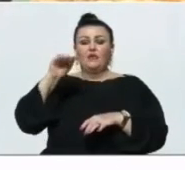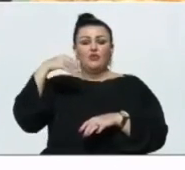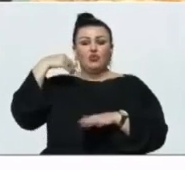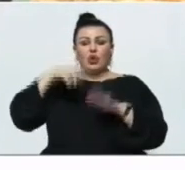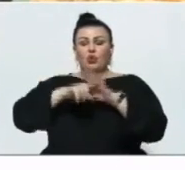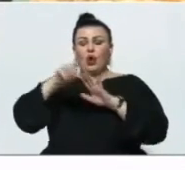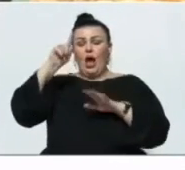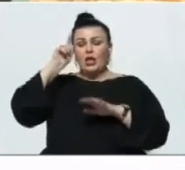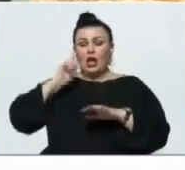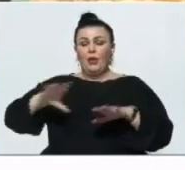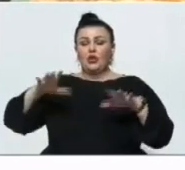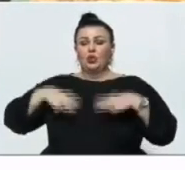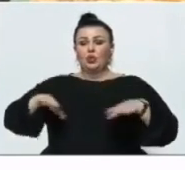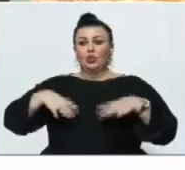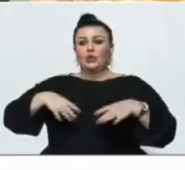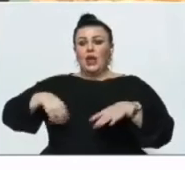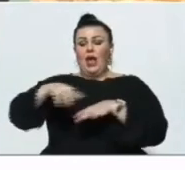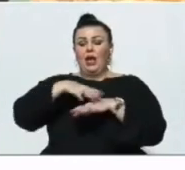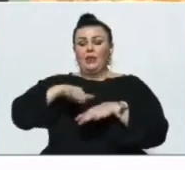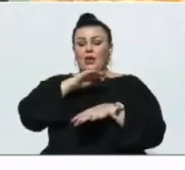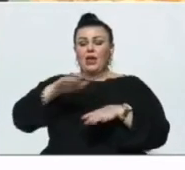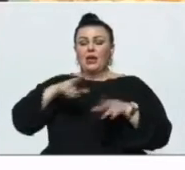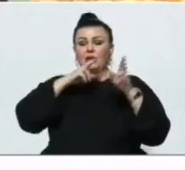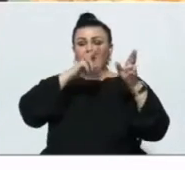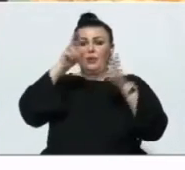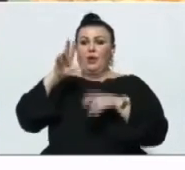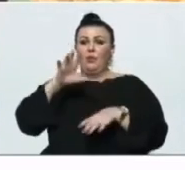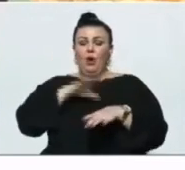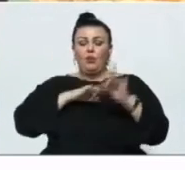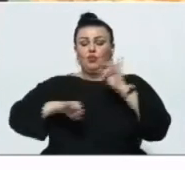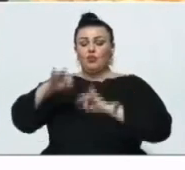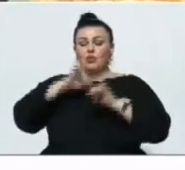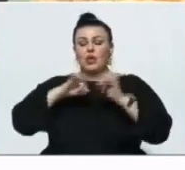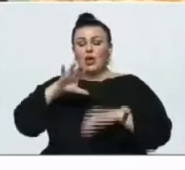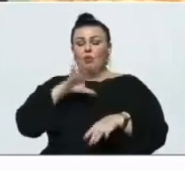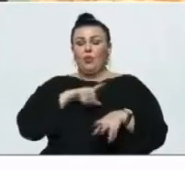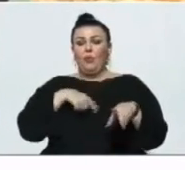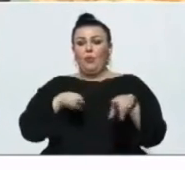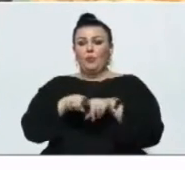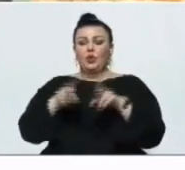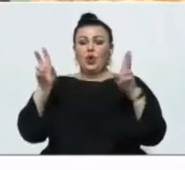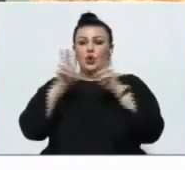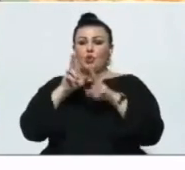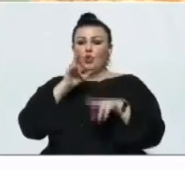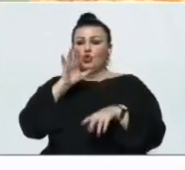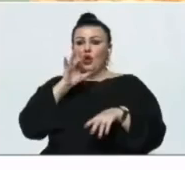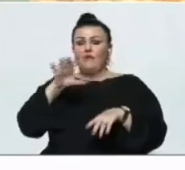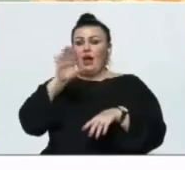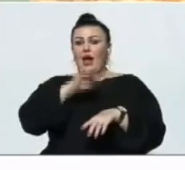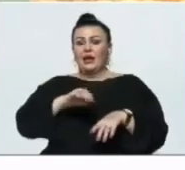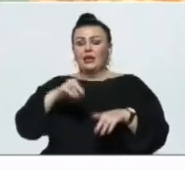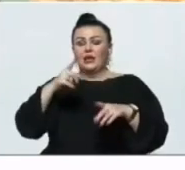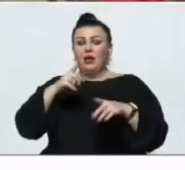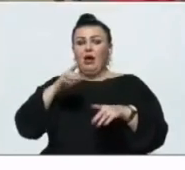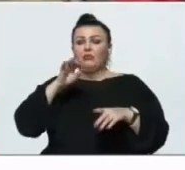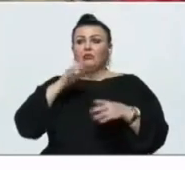Azərbaycan, Gürcüstan və Ermənistanda rəsmi ziyarətdə oldu. Bu formatı müzakirə edildi. Biz də görüş zamanı nəticələri müzakirə